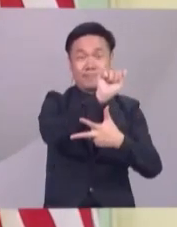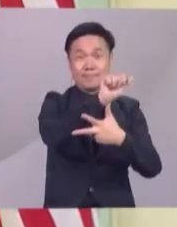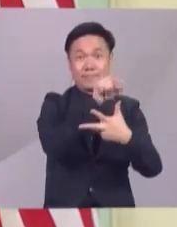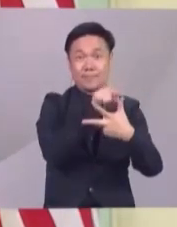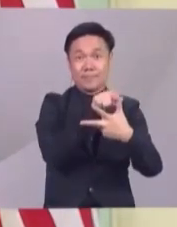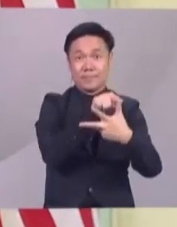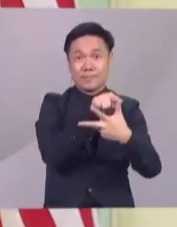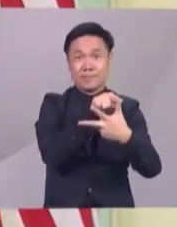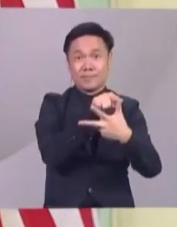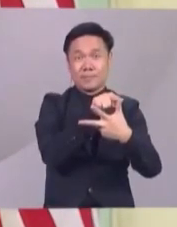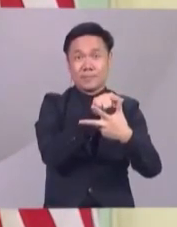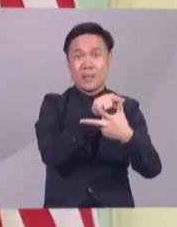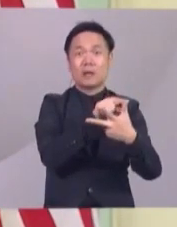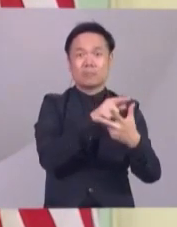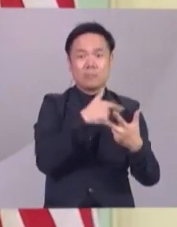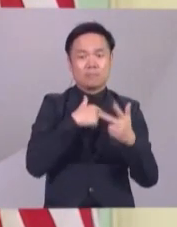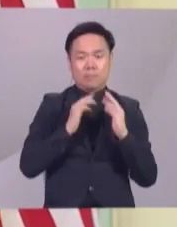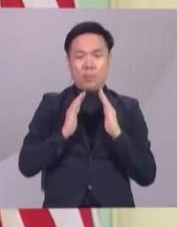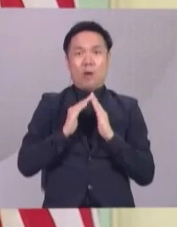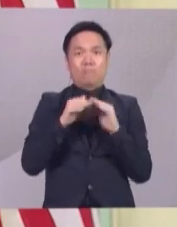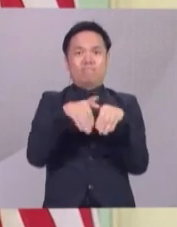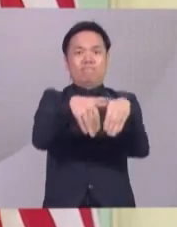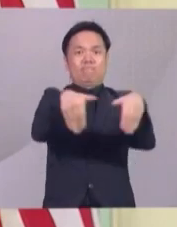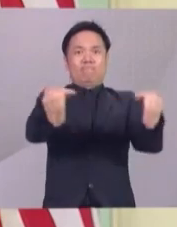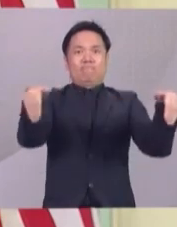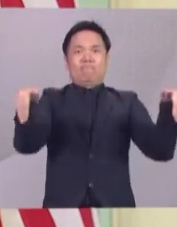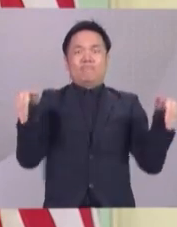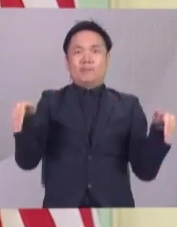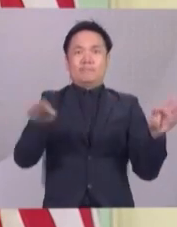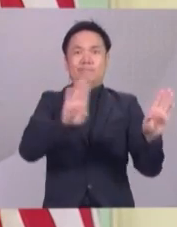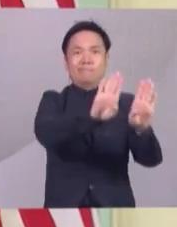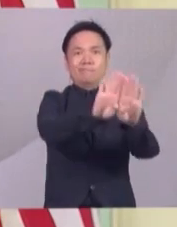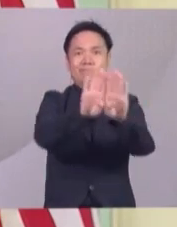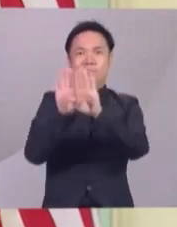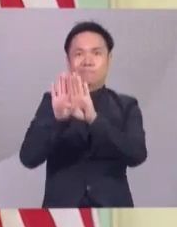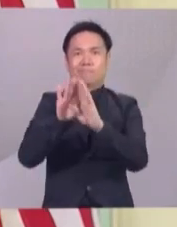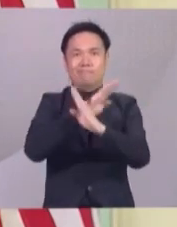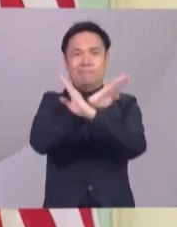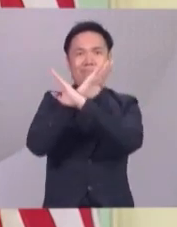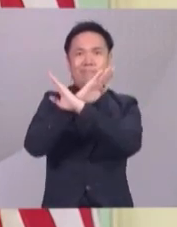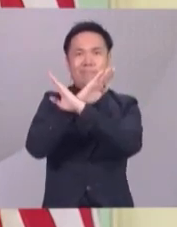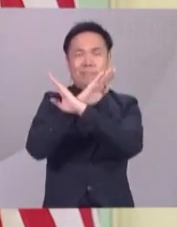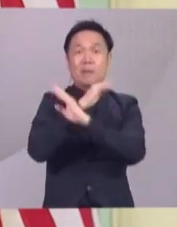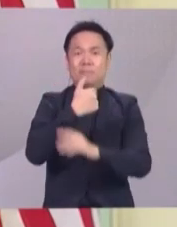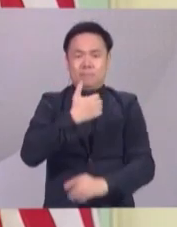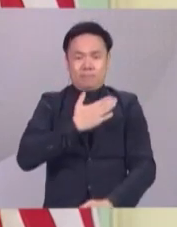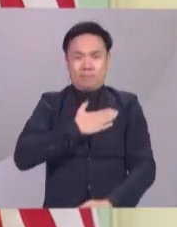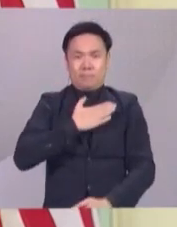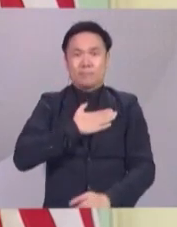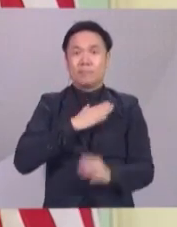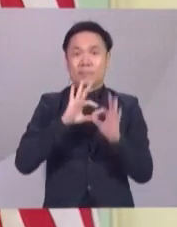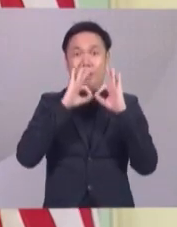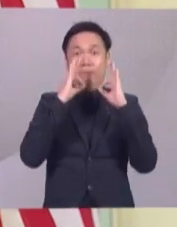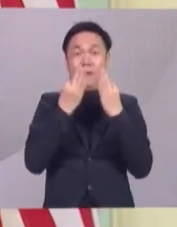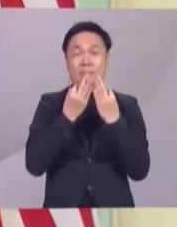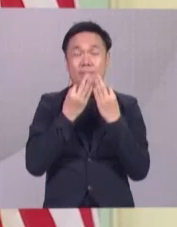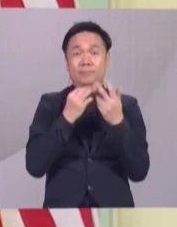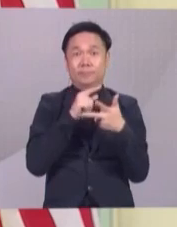jawapannya akan menutup pintu rumah mereka kepada orang luar, hanya keluarga sendiri,